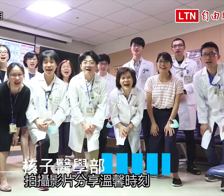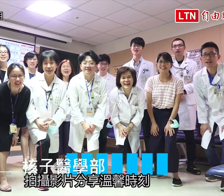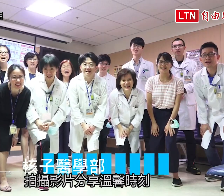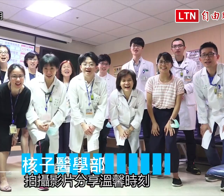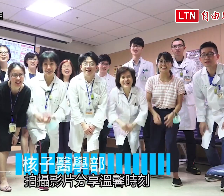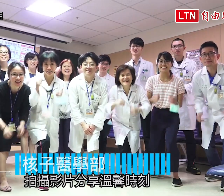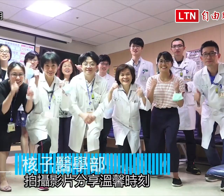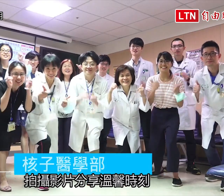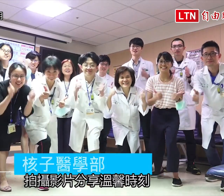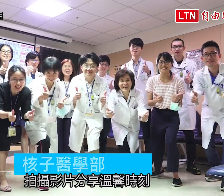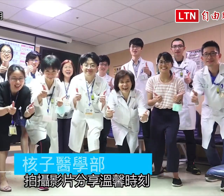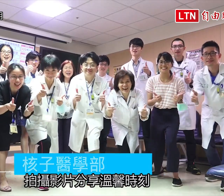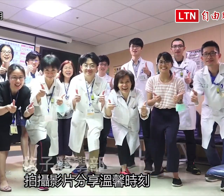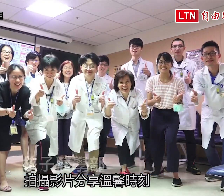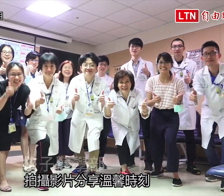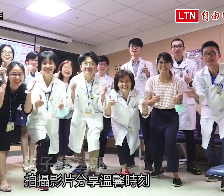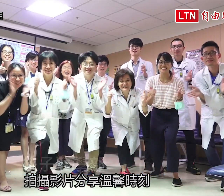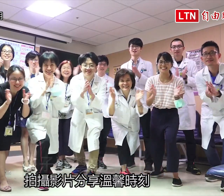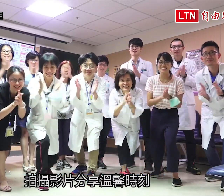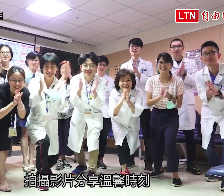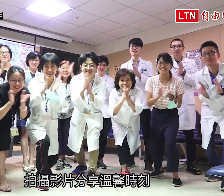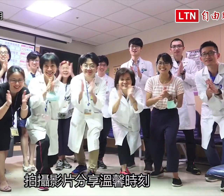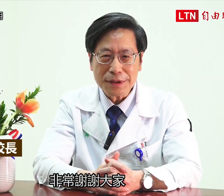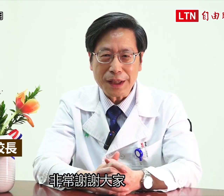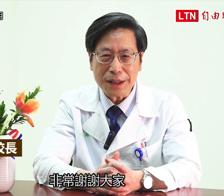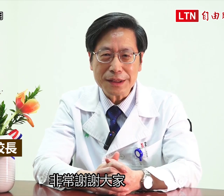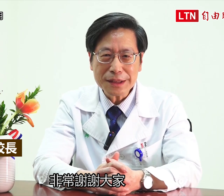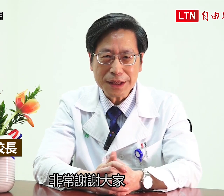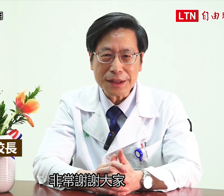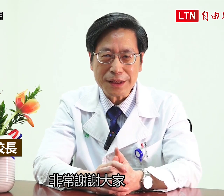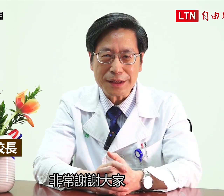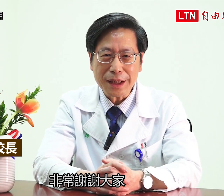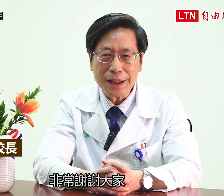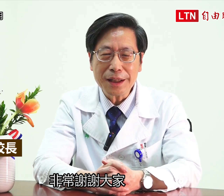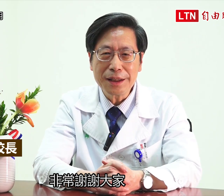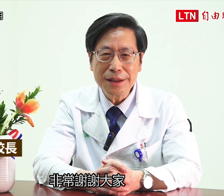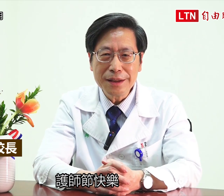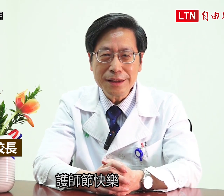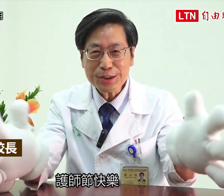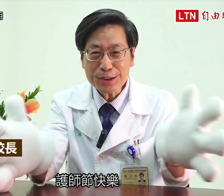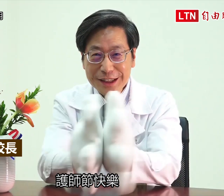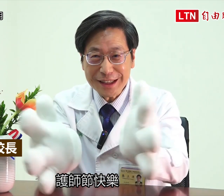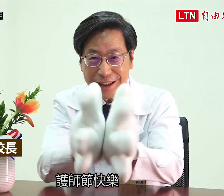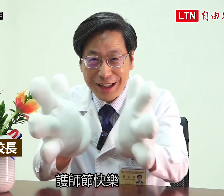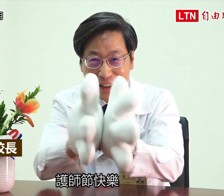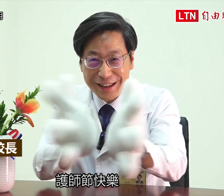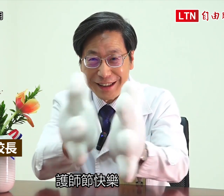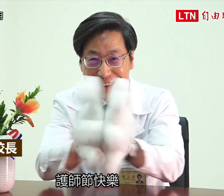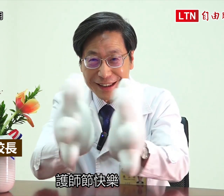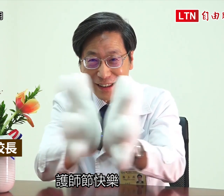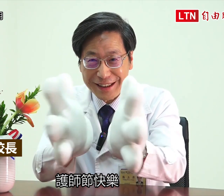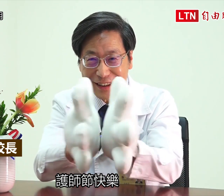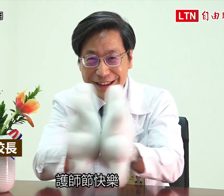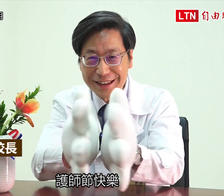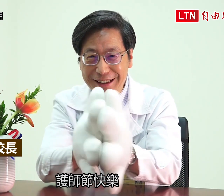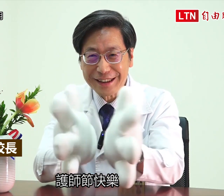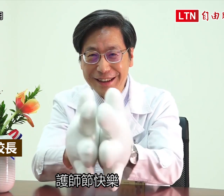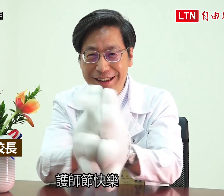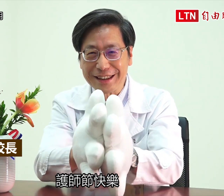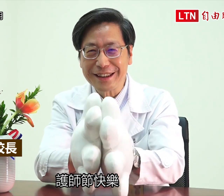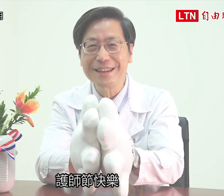片分享温馨时刻。 非常谢谢大家，护师节快乐。 对医护人员有什么一些感 情 的